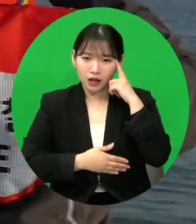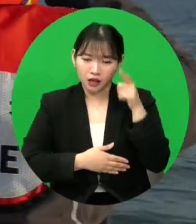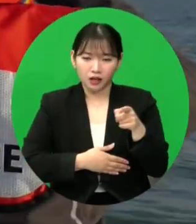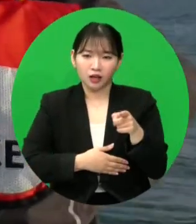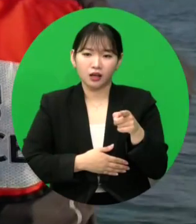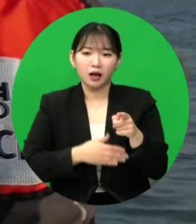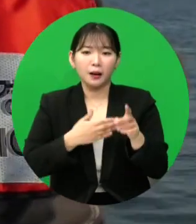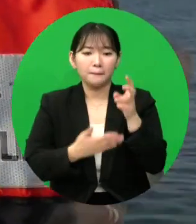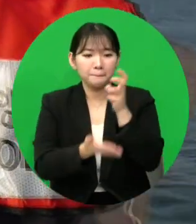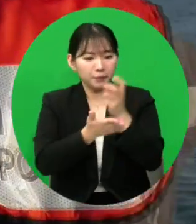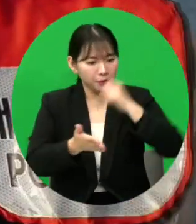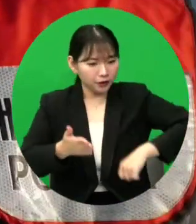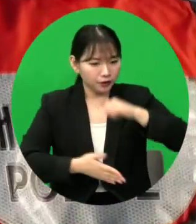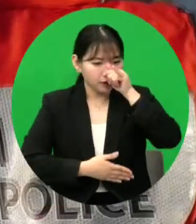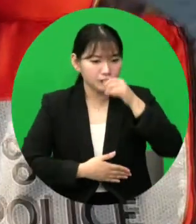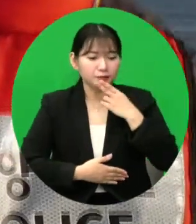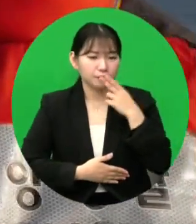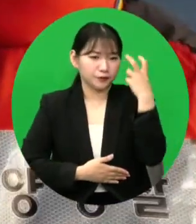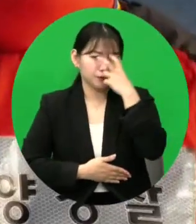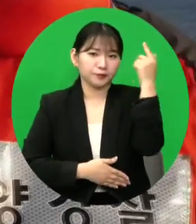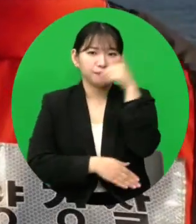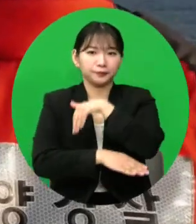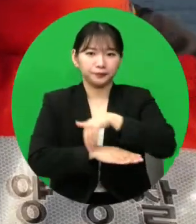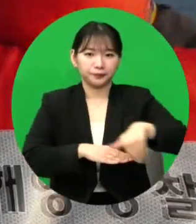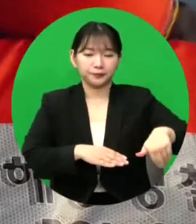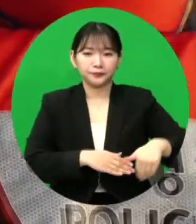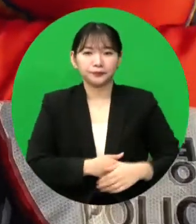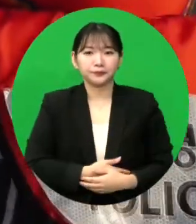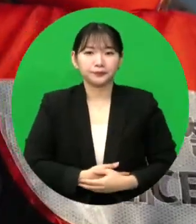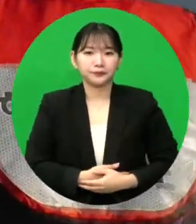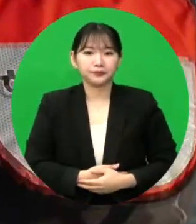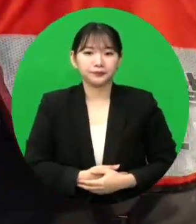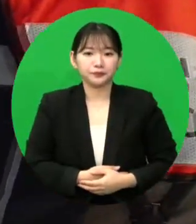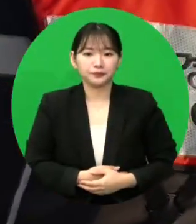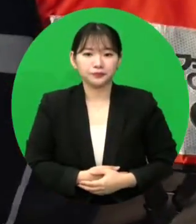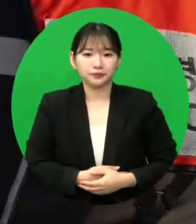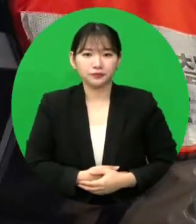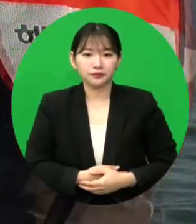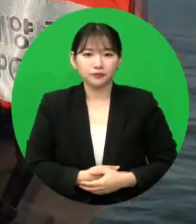경위 등 위법사항 여부도 조사할 방침입니다. MBC 뉴스 김진선입니다.